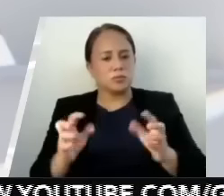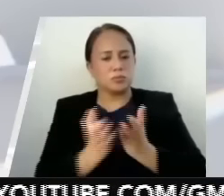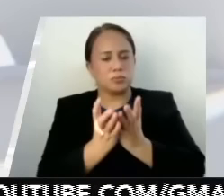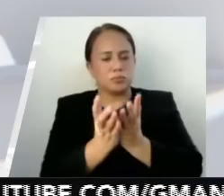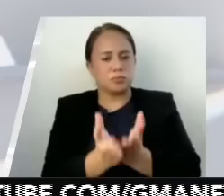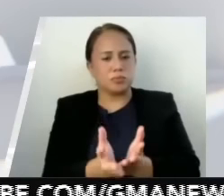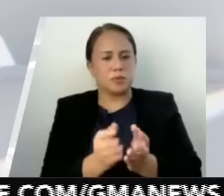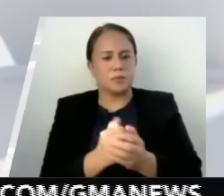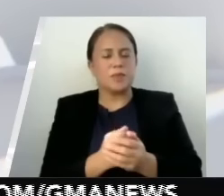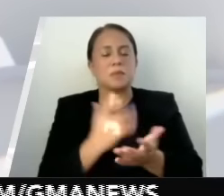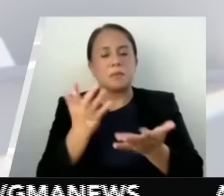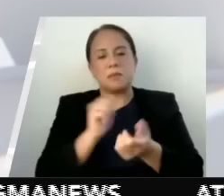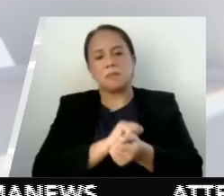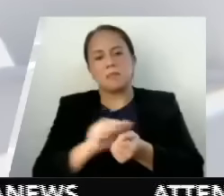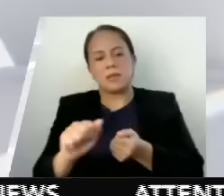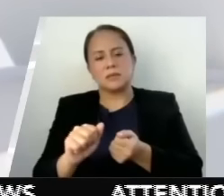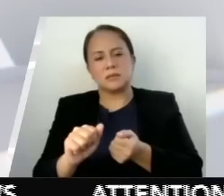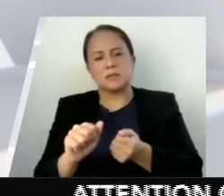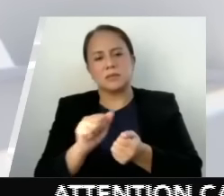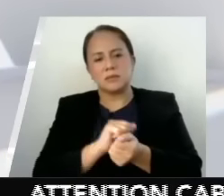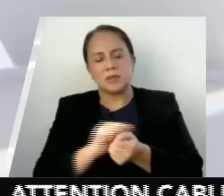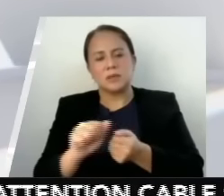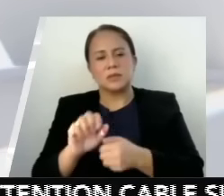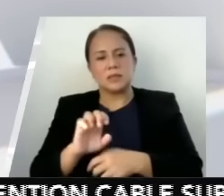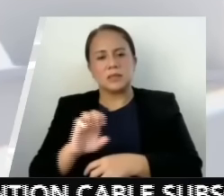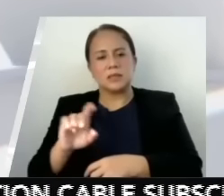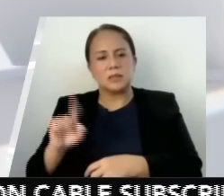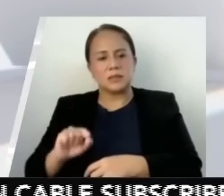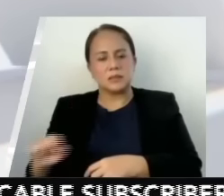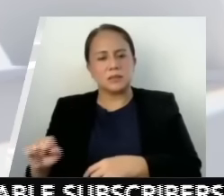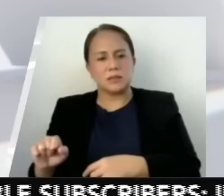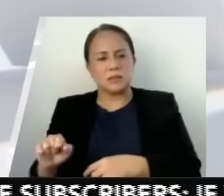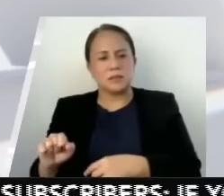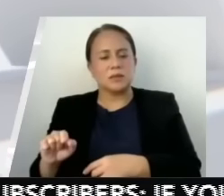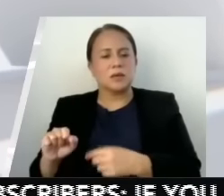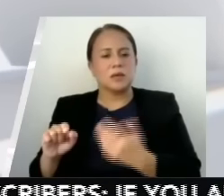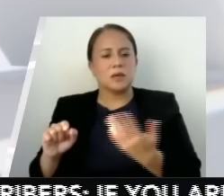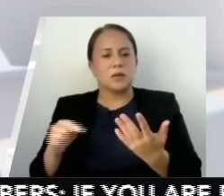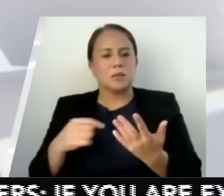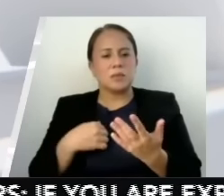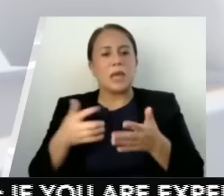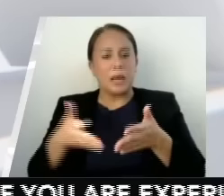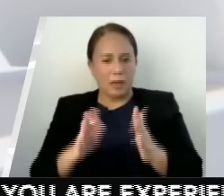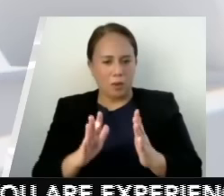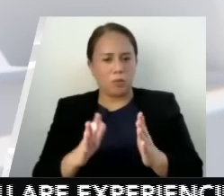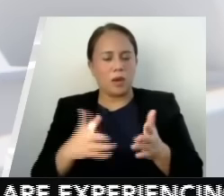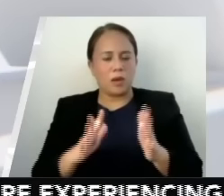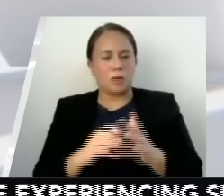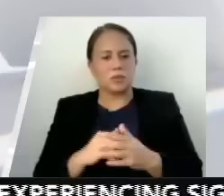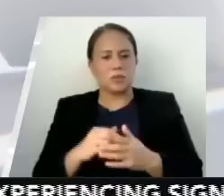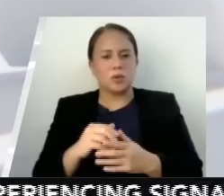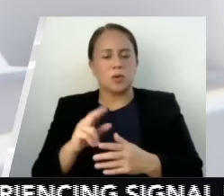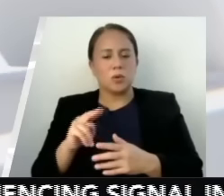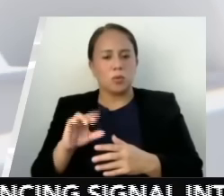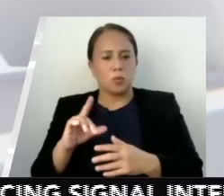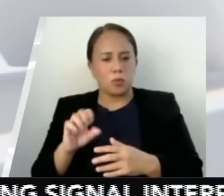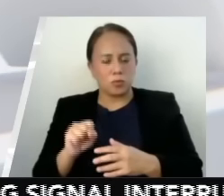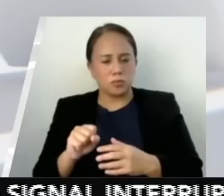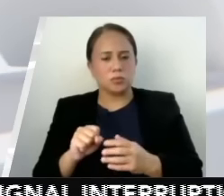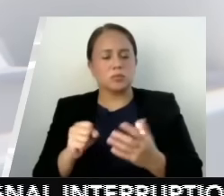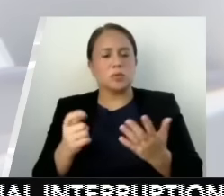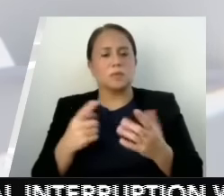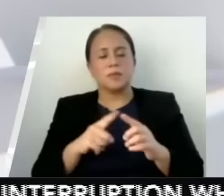the Exclusive Economic Zone of a coastal state is allowed naman under UNCLOS. Doing research or other